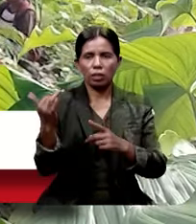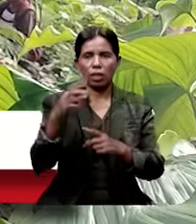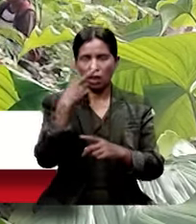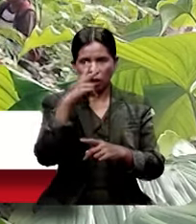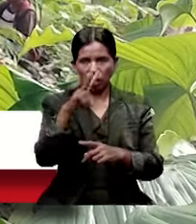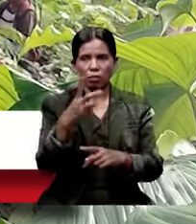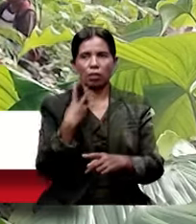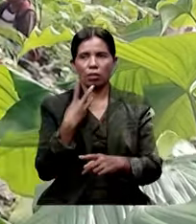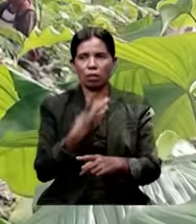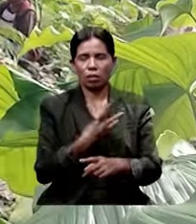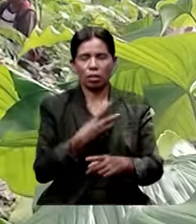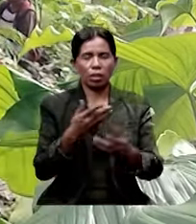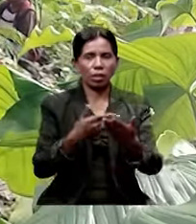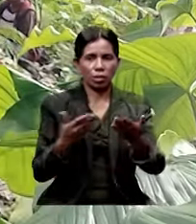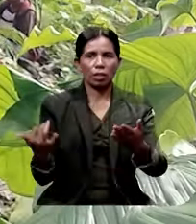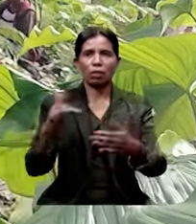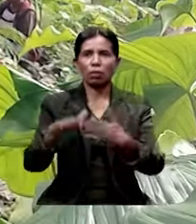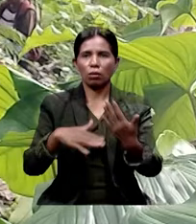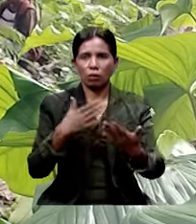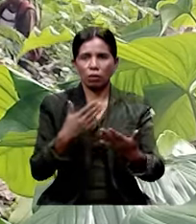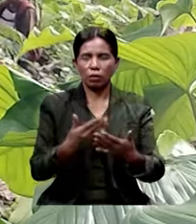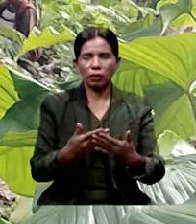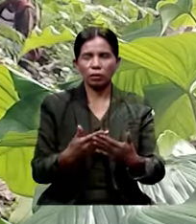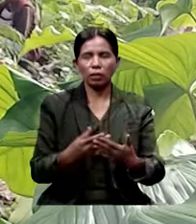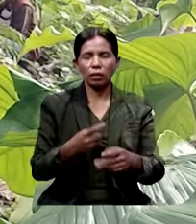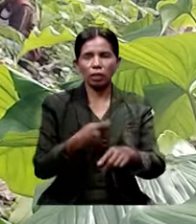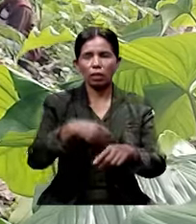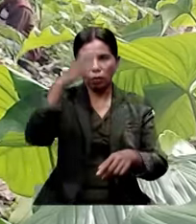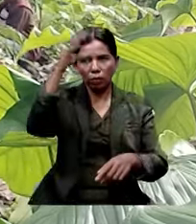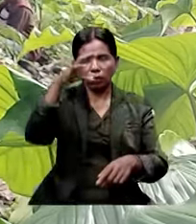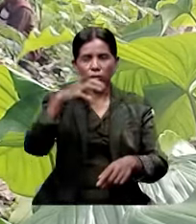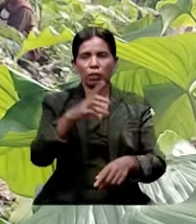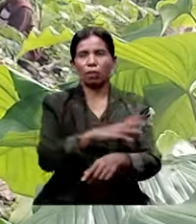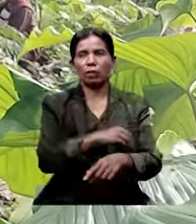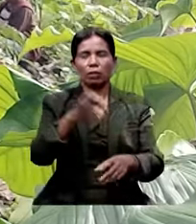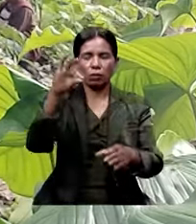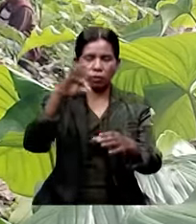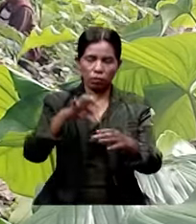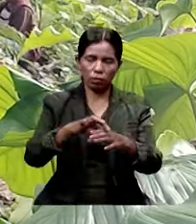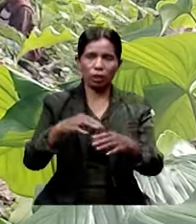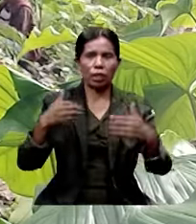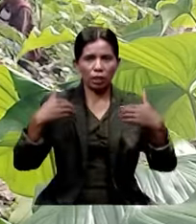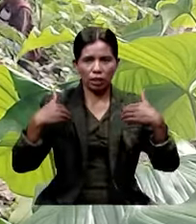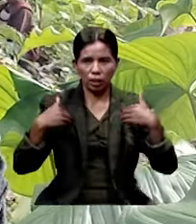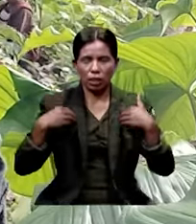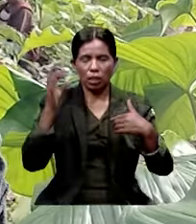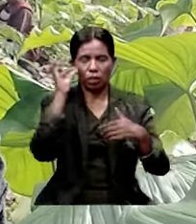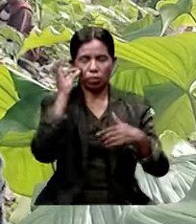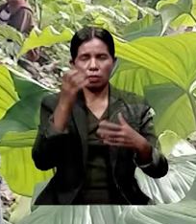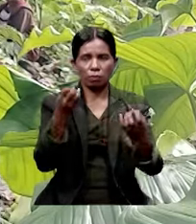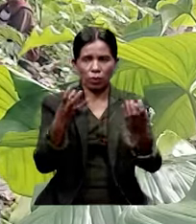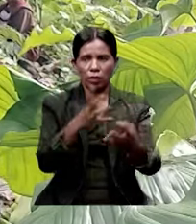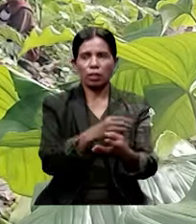itenia, itenia ambiente ni ke ya tiempo urangona, komesa balong kuda tangka, durante ni tiempo bailo ganaro,